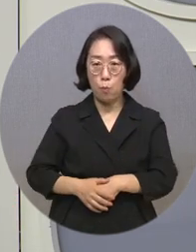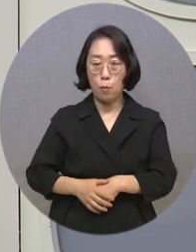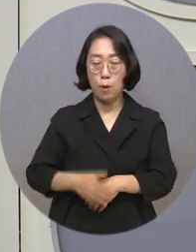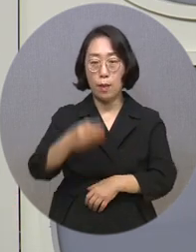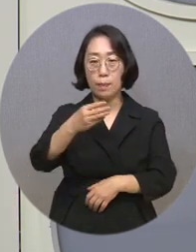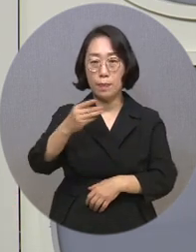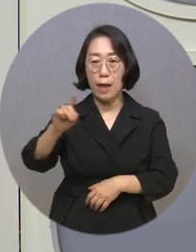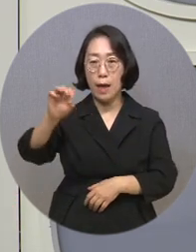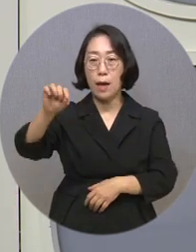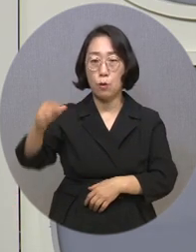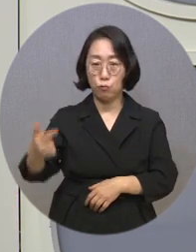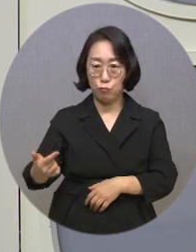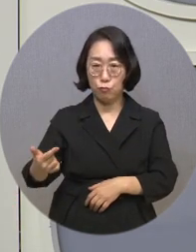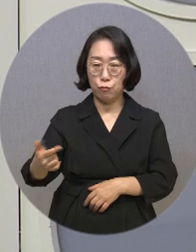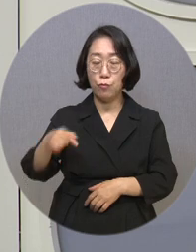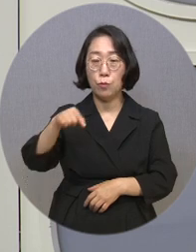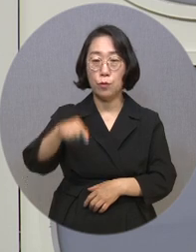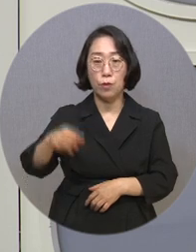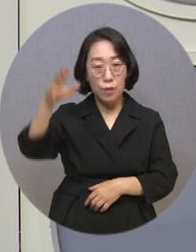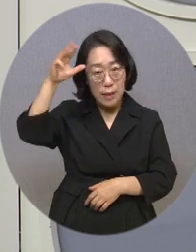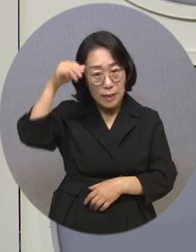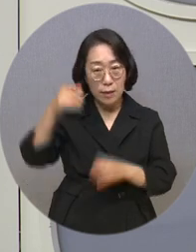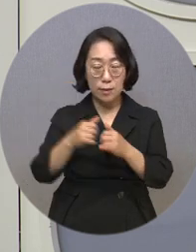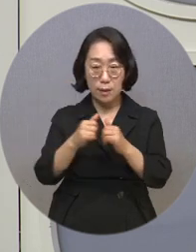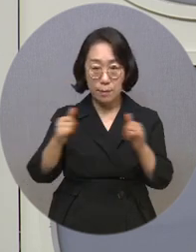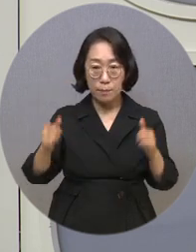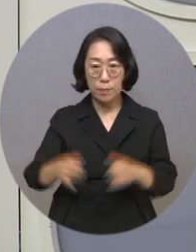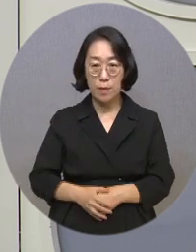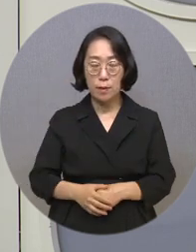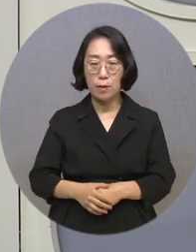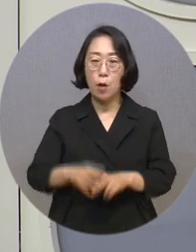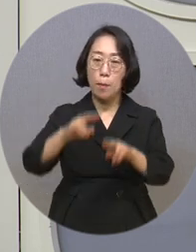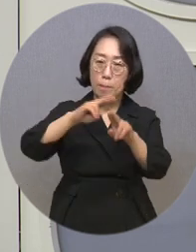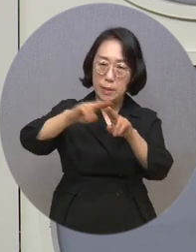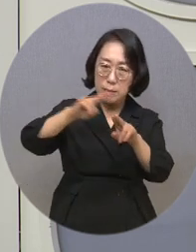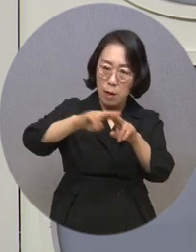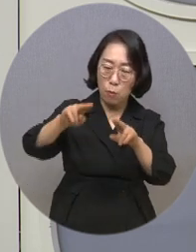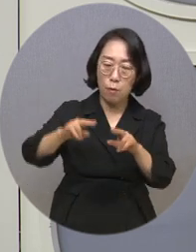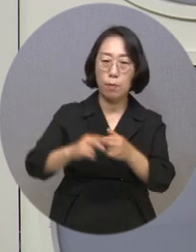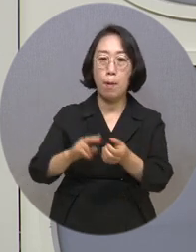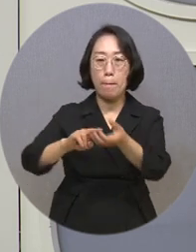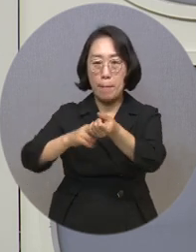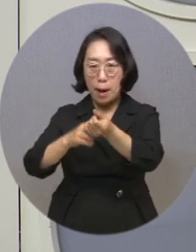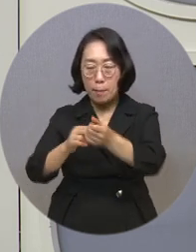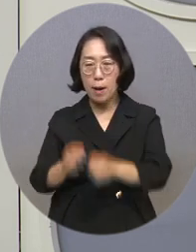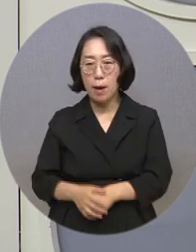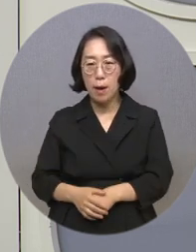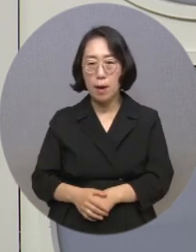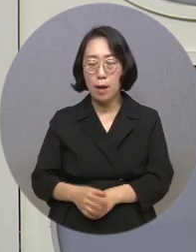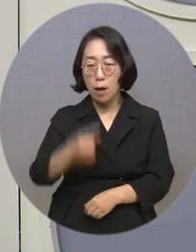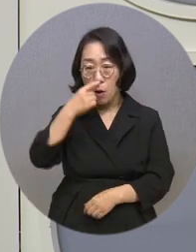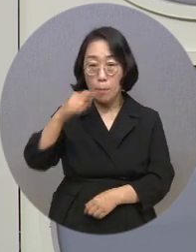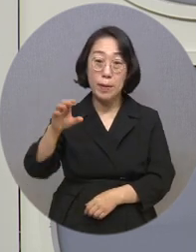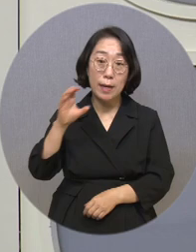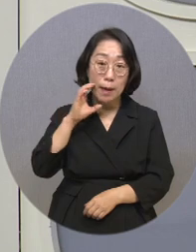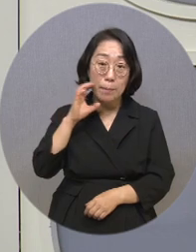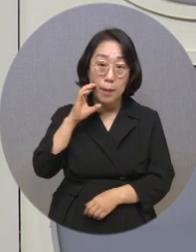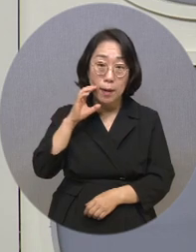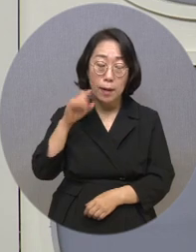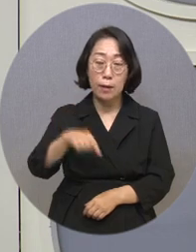만들어요. 그래서 거기에 있는 미장원, 뭐 식당, 이발소, 다방 이런 거 하는 분들이